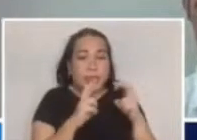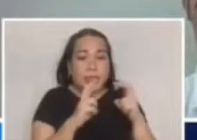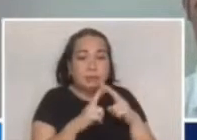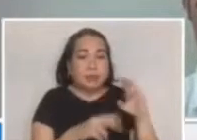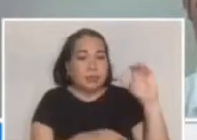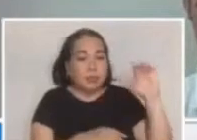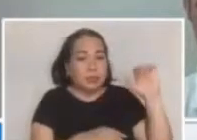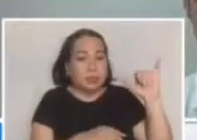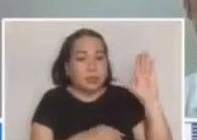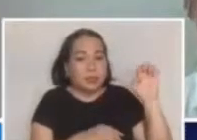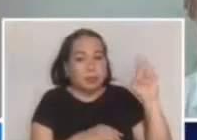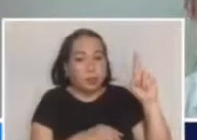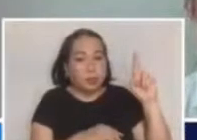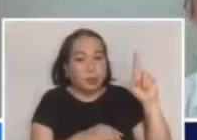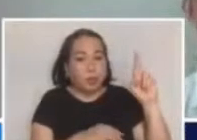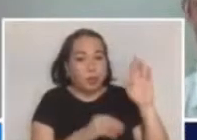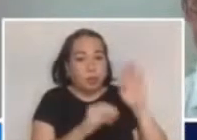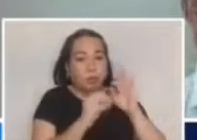dahil sa kakulangan ng